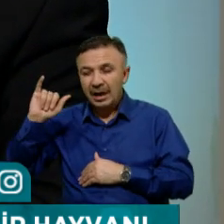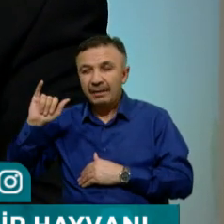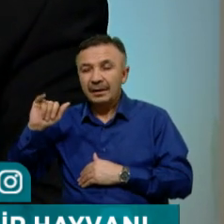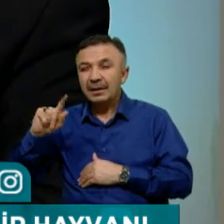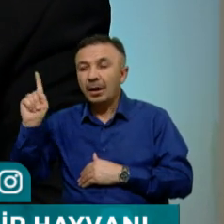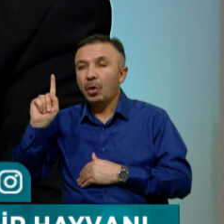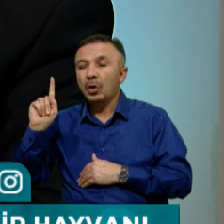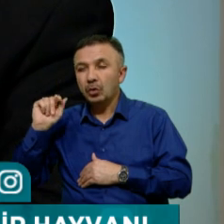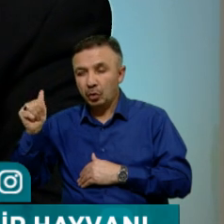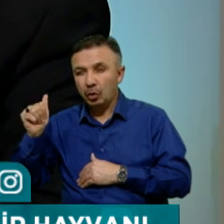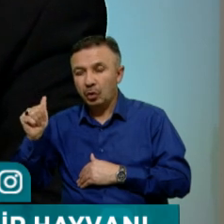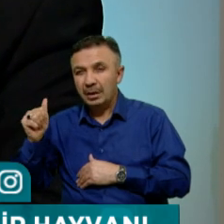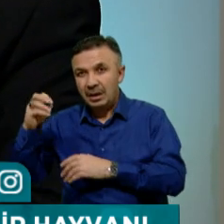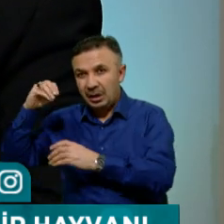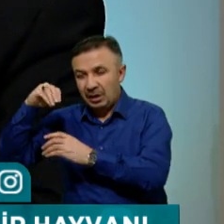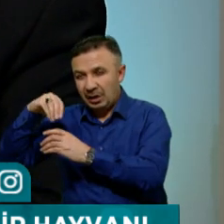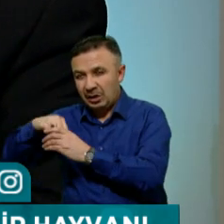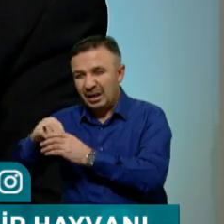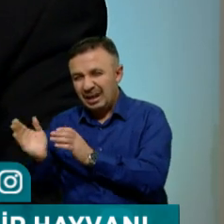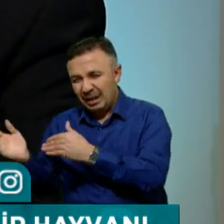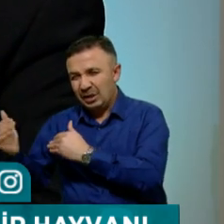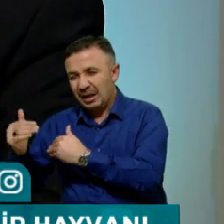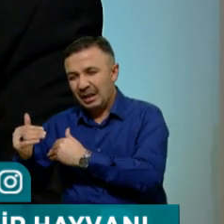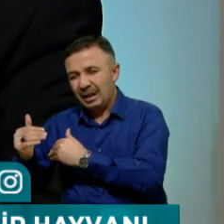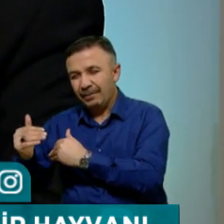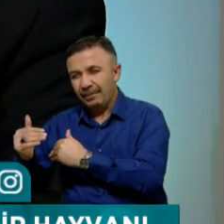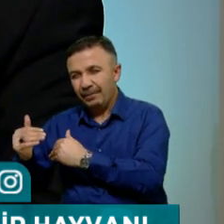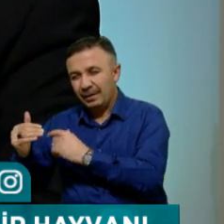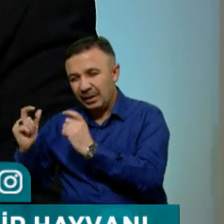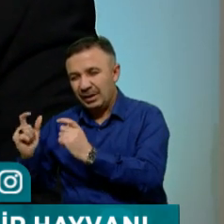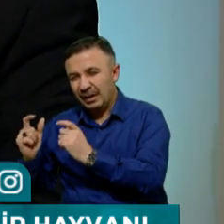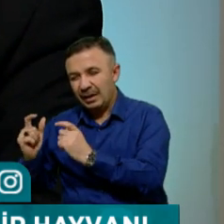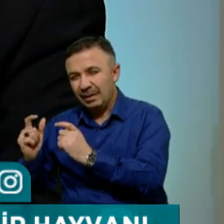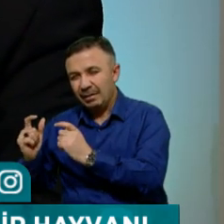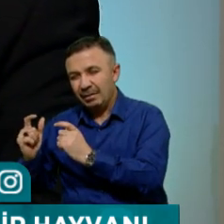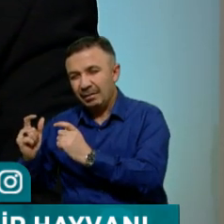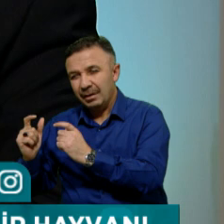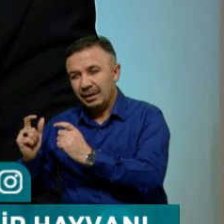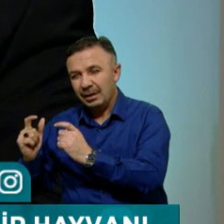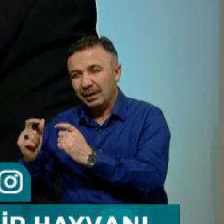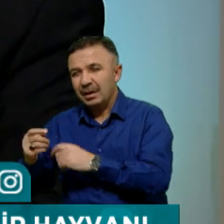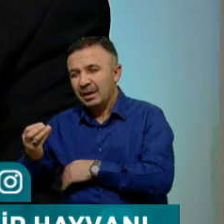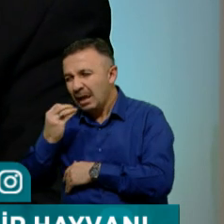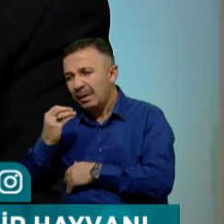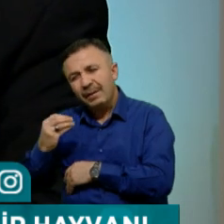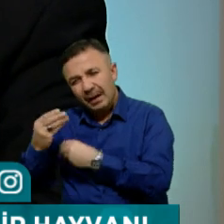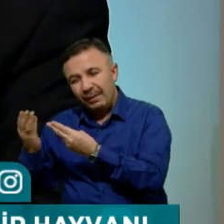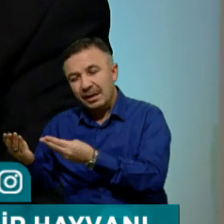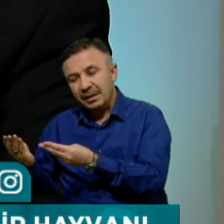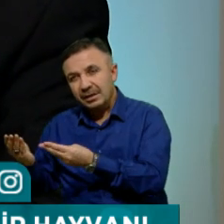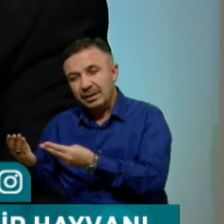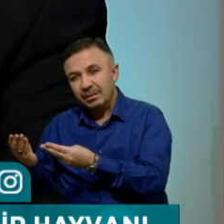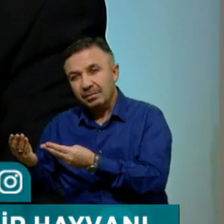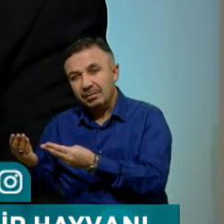hapsetmek lazım tabii yine yemeğini suyunu neyse o Vereceksin vereceksin o iş yapar o işi ondan engelleyip